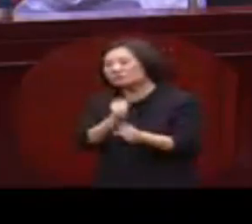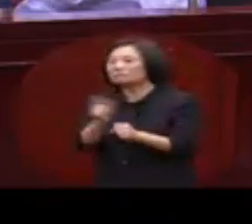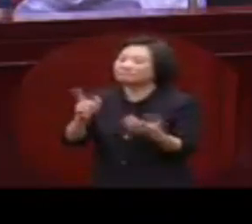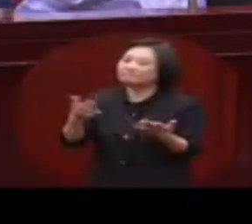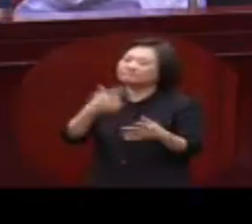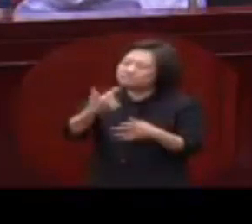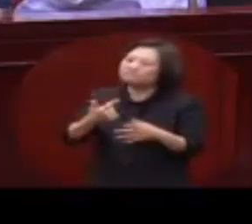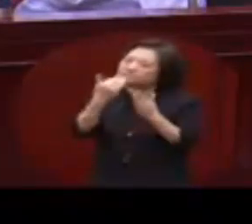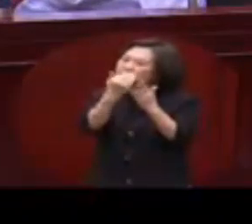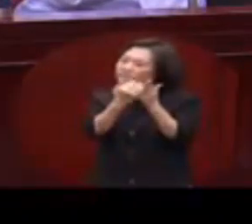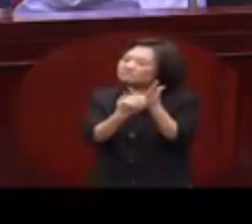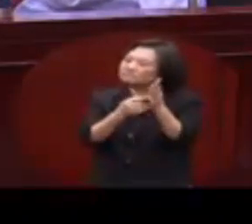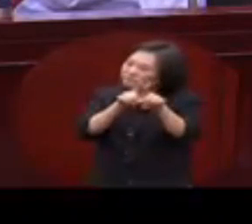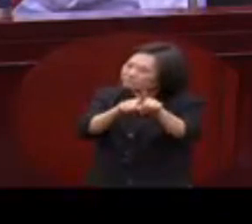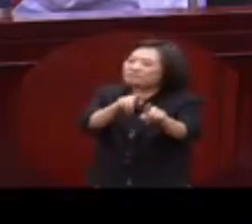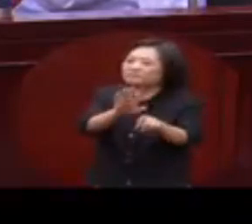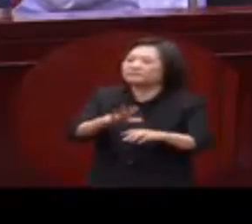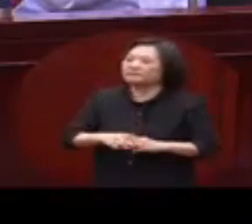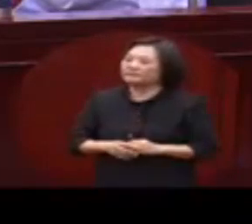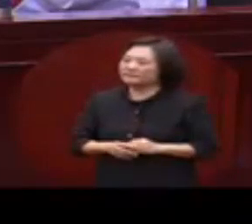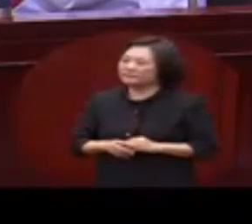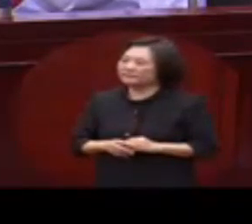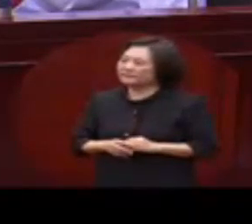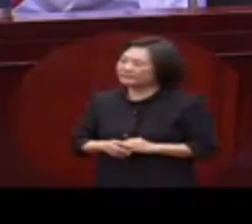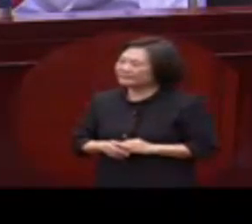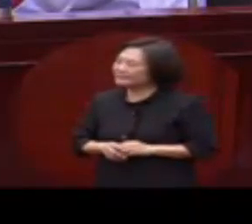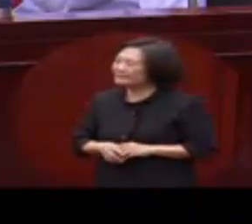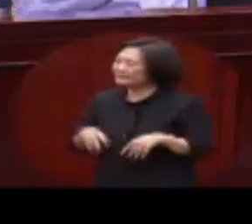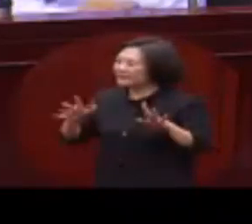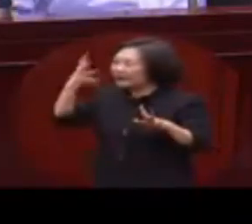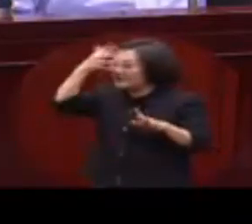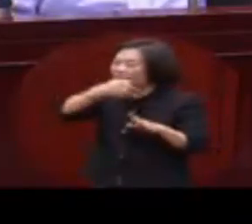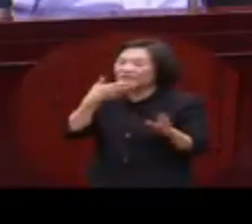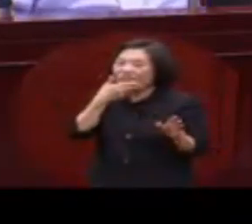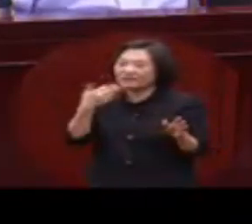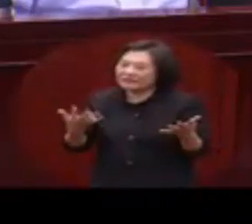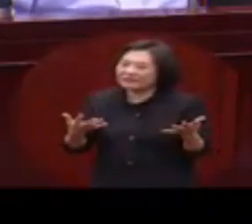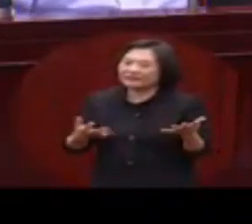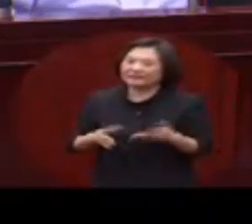们陆陆续续都会布建一下哈。那这个老人福利是这样哦，